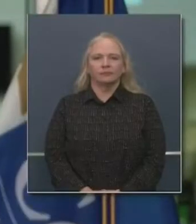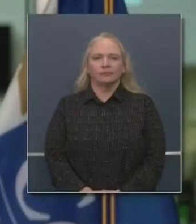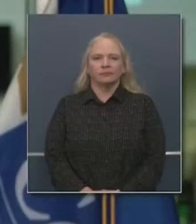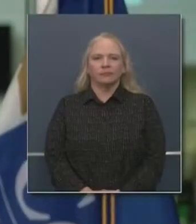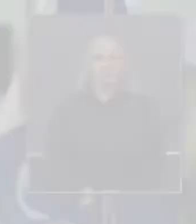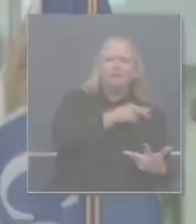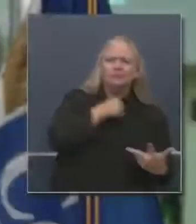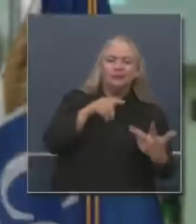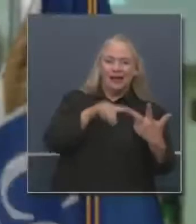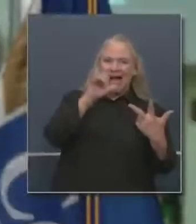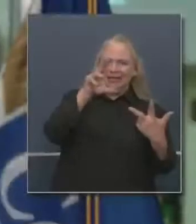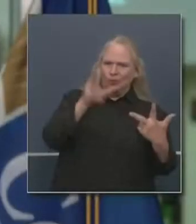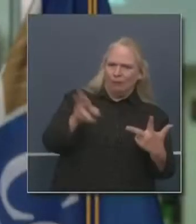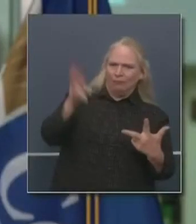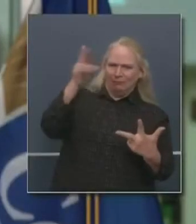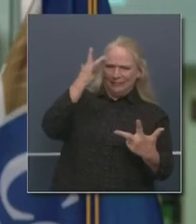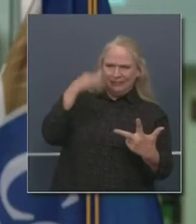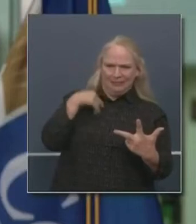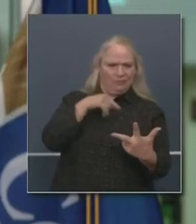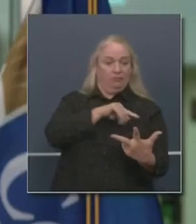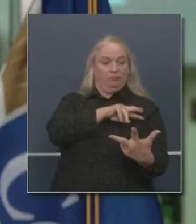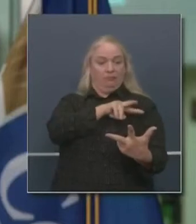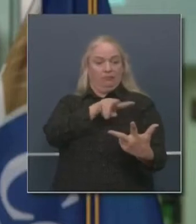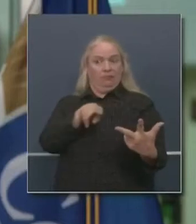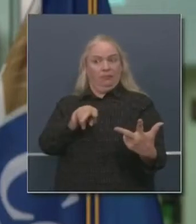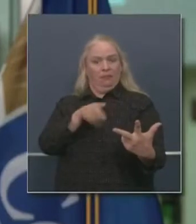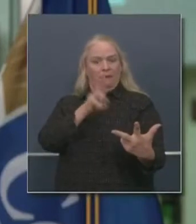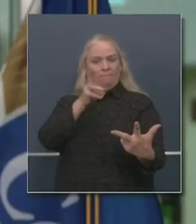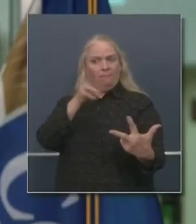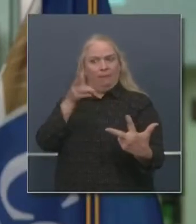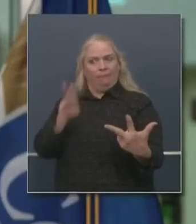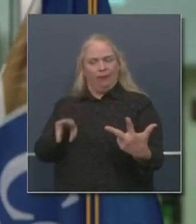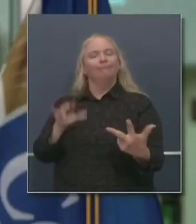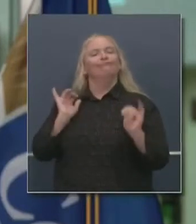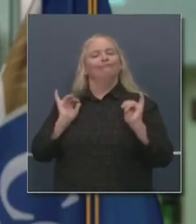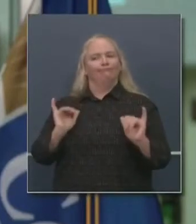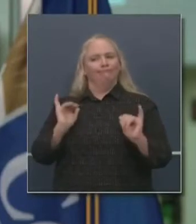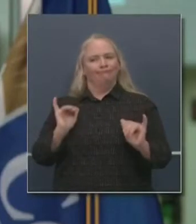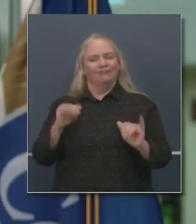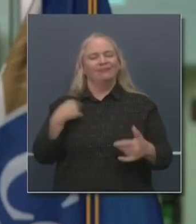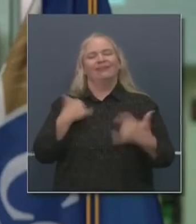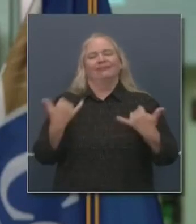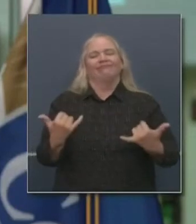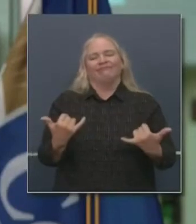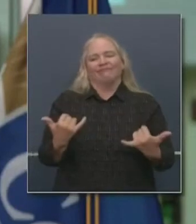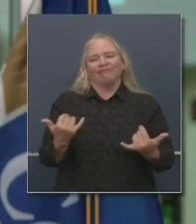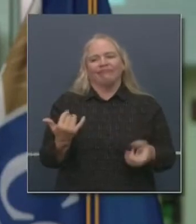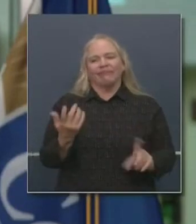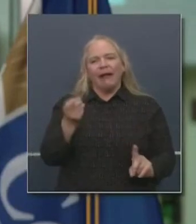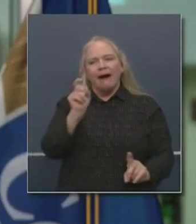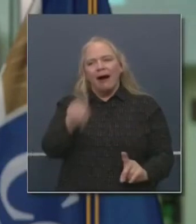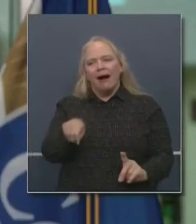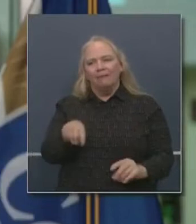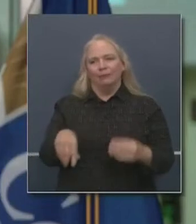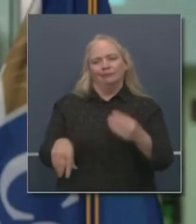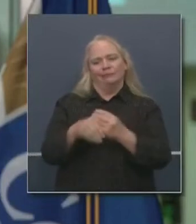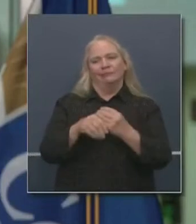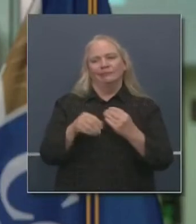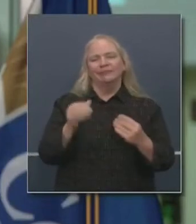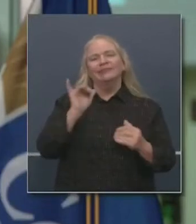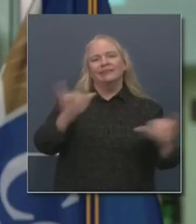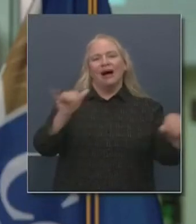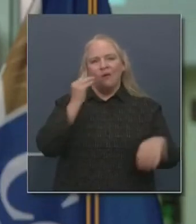Good afternoon, everybody. Today we are announcing additional statewide actions as it relates to our stay-at-home order. Aujourd'hui,